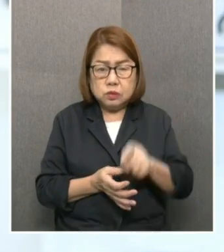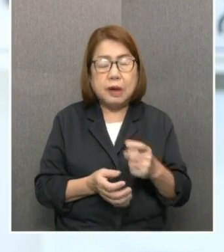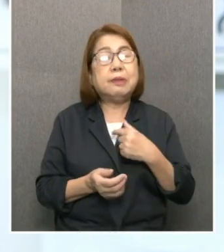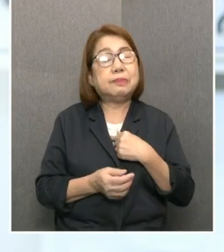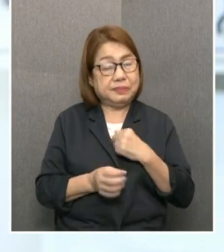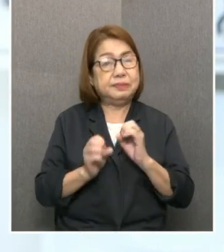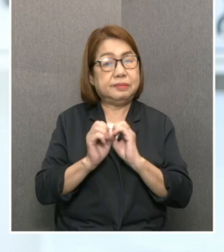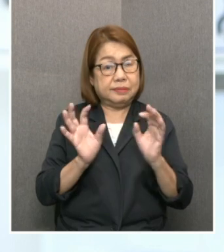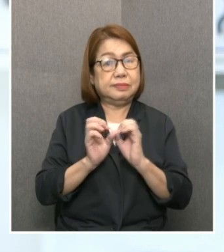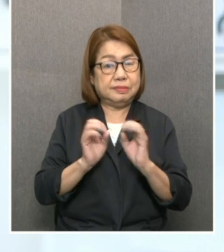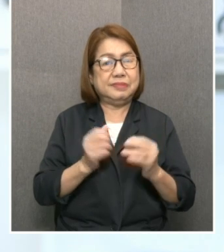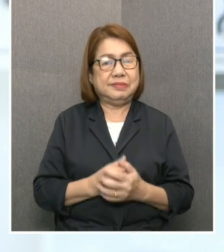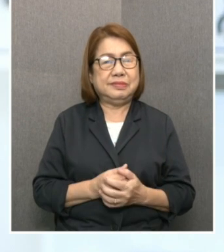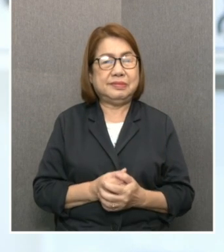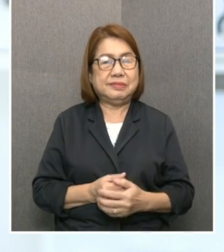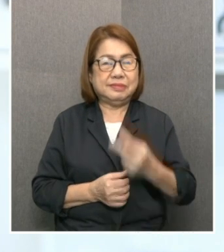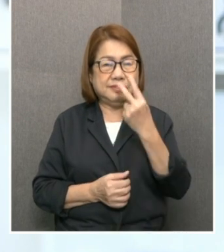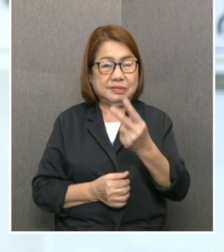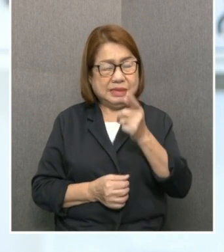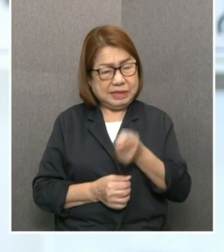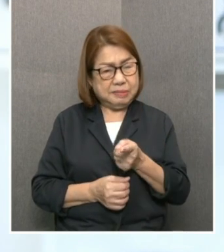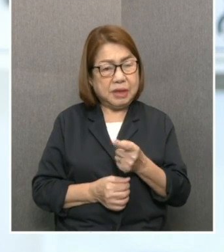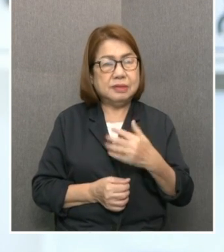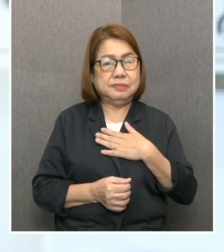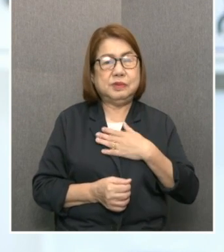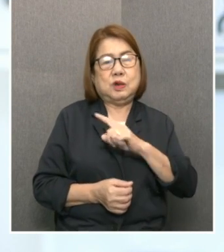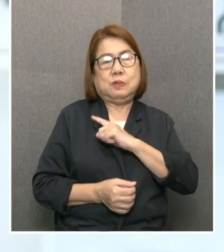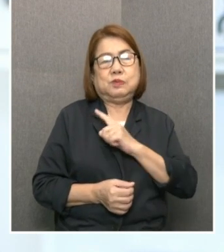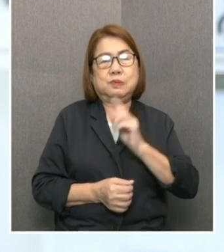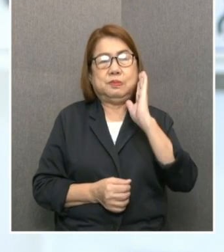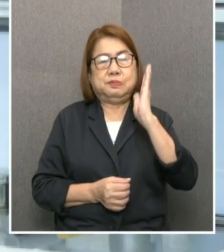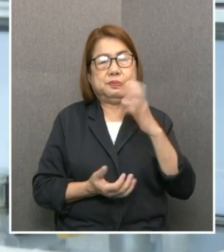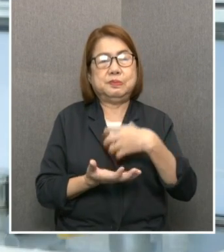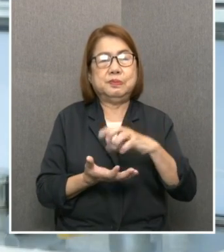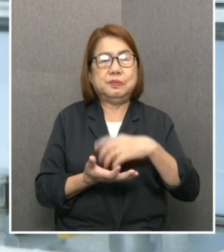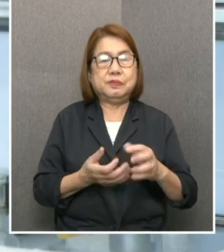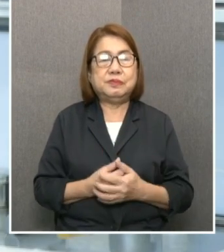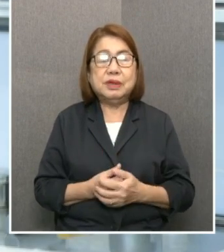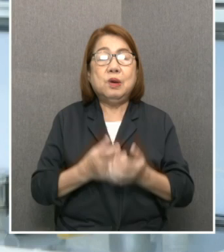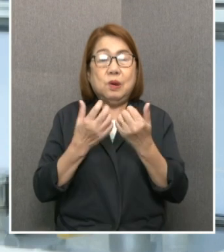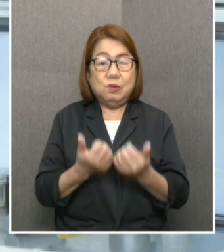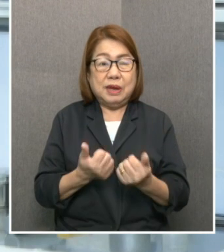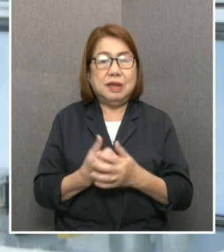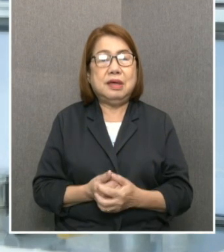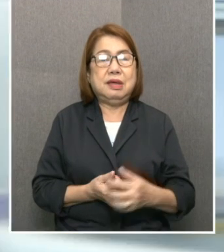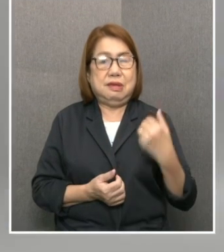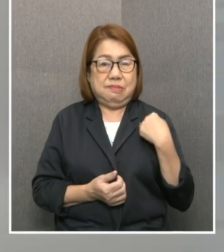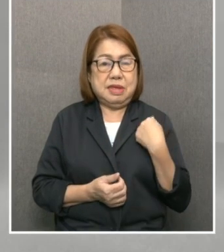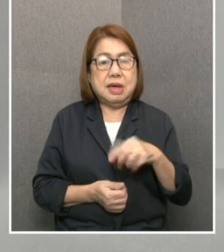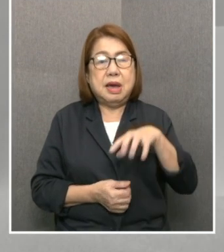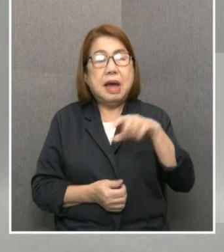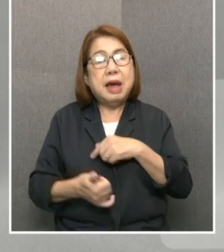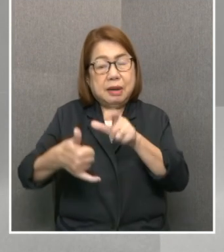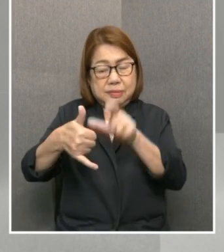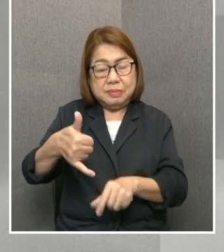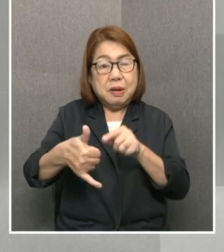ข้อสงสัยขายคำตอบไปกับข่าวนี้จริงไหมกับดิฉันนกธัญญพรสุวรรณรัตน์ค่ะซึ่งวันนี้นะคะเราก็ได้นายแพท์นะคะที่